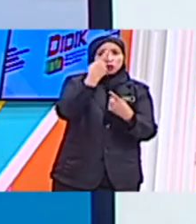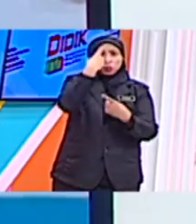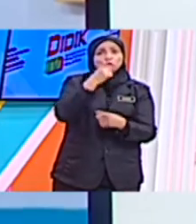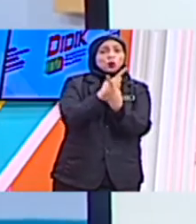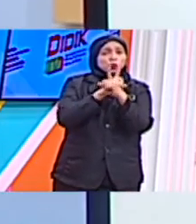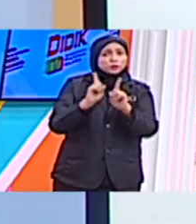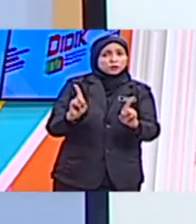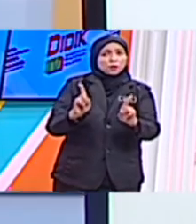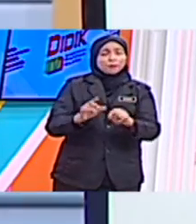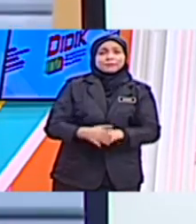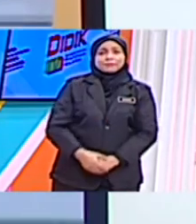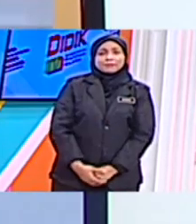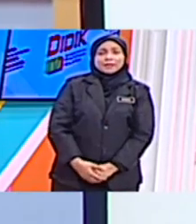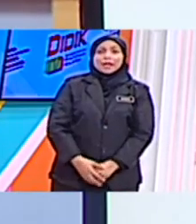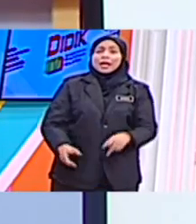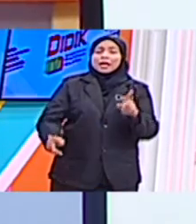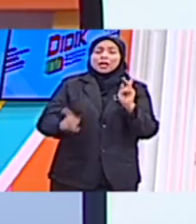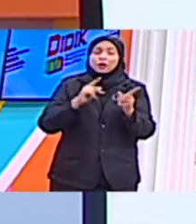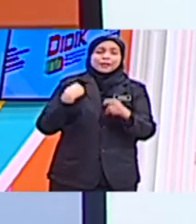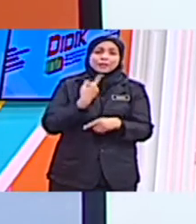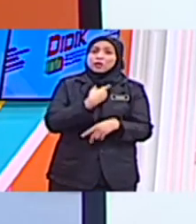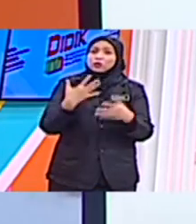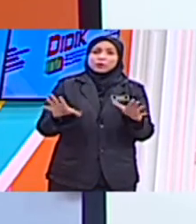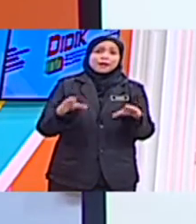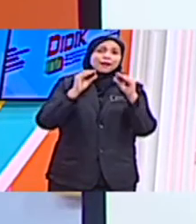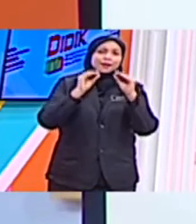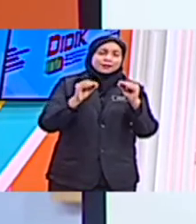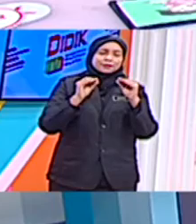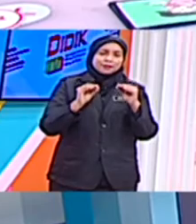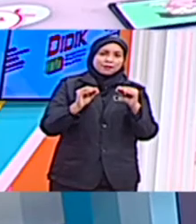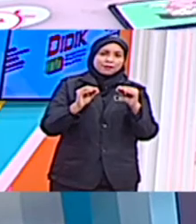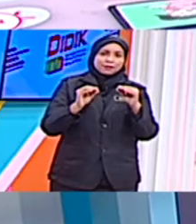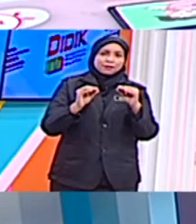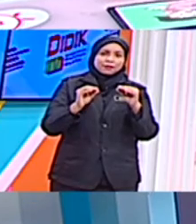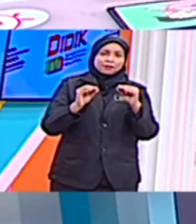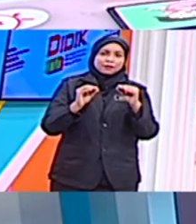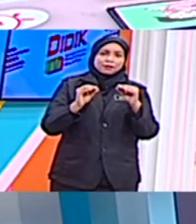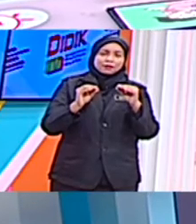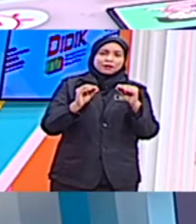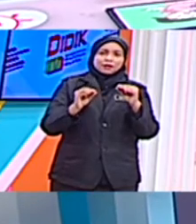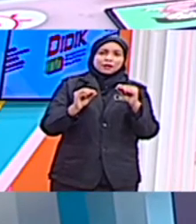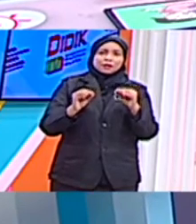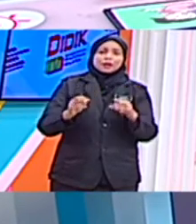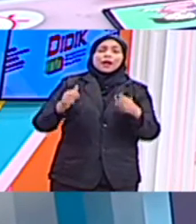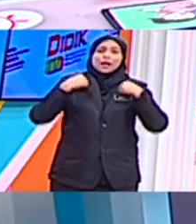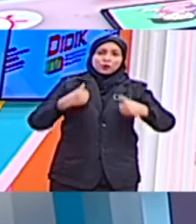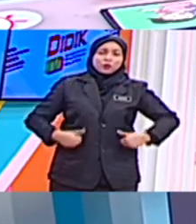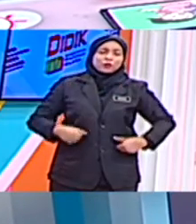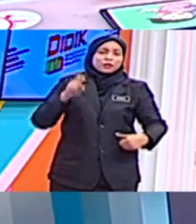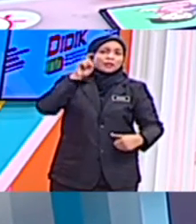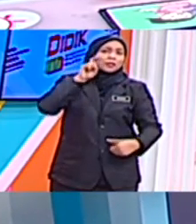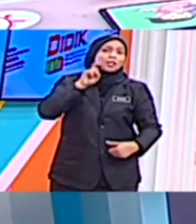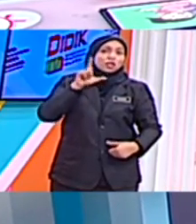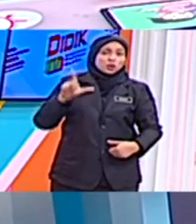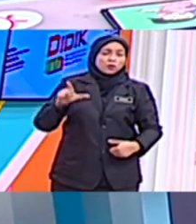Selalunya bila kita dah ajar murid-murid ni, sebab anggota seksual ini dia